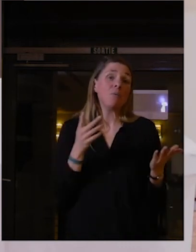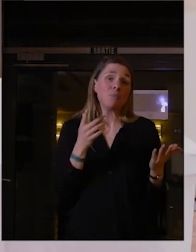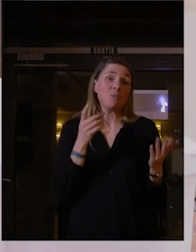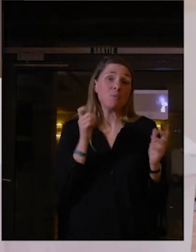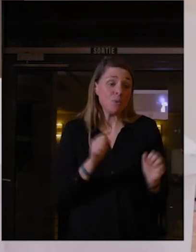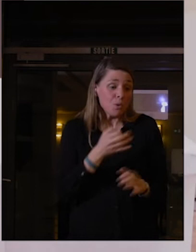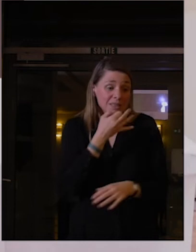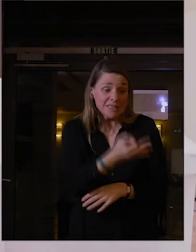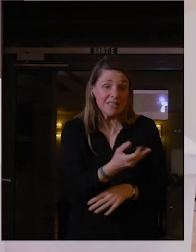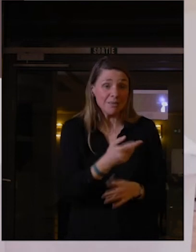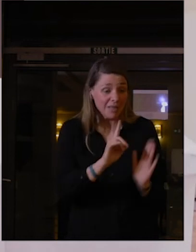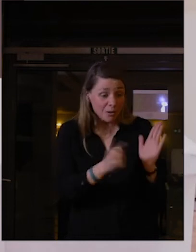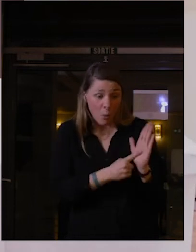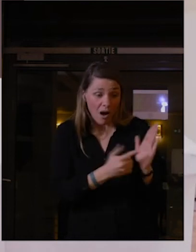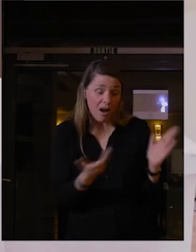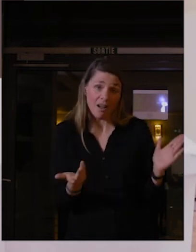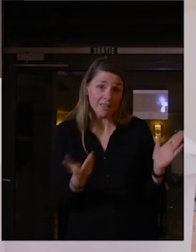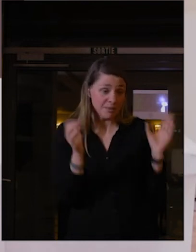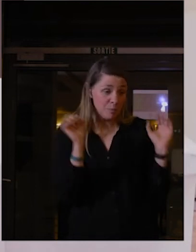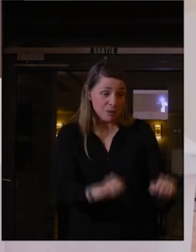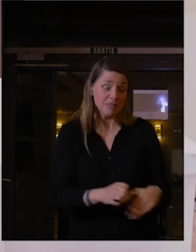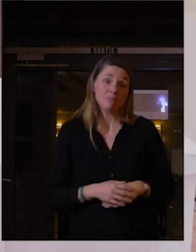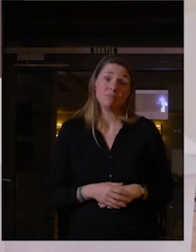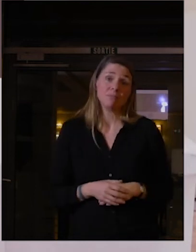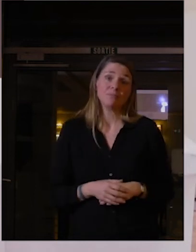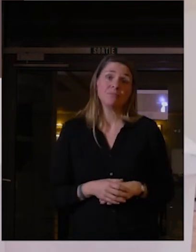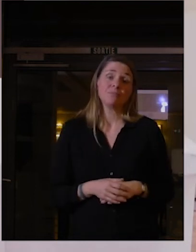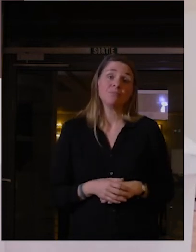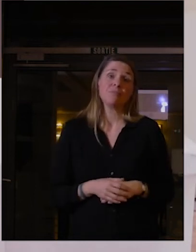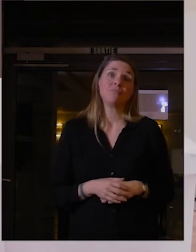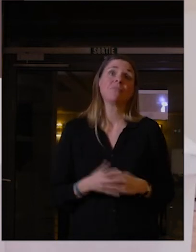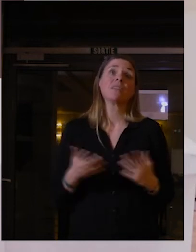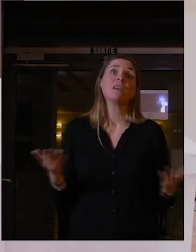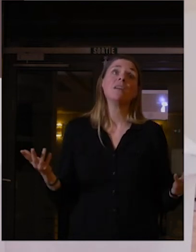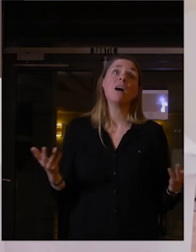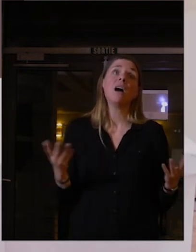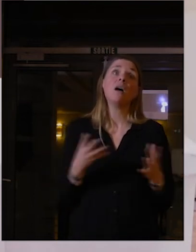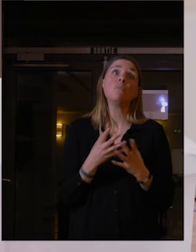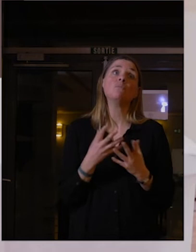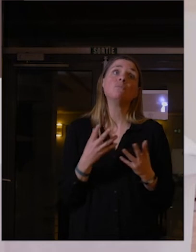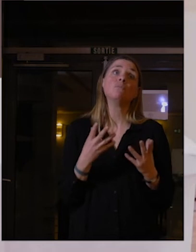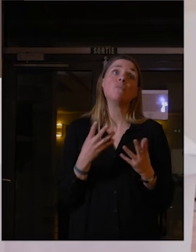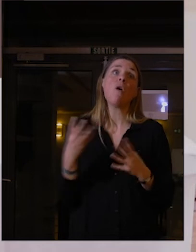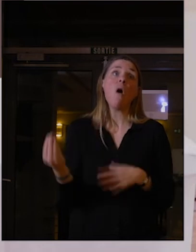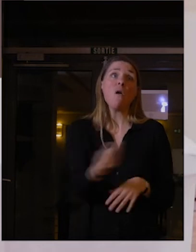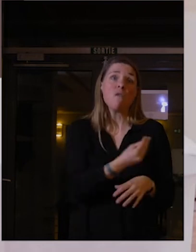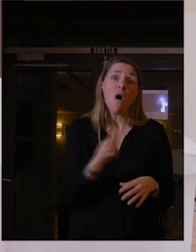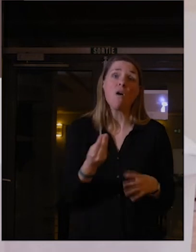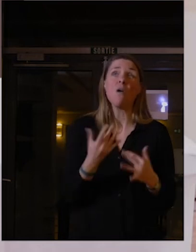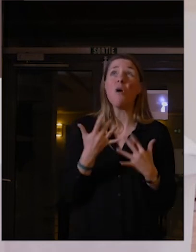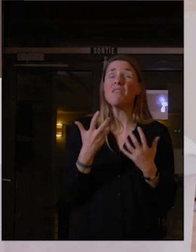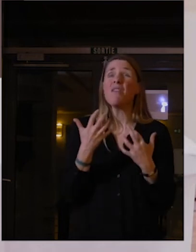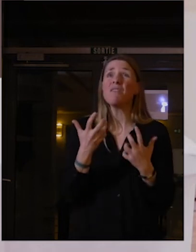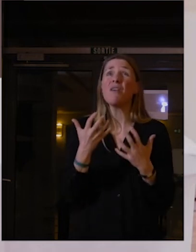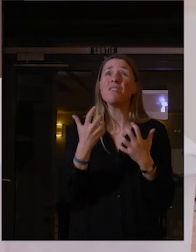dire ouais t'as le droit et c'est possible, parce que il y a plein d'enfants qui en ont vraiment très envie, et